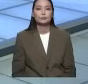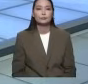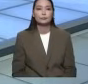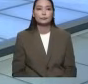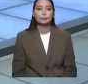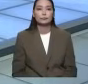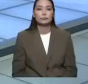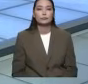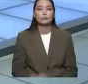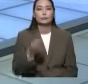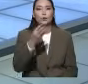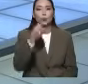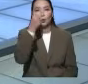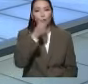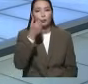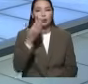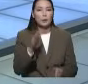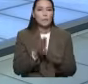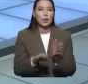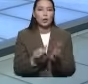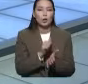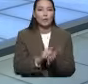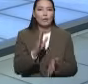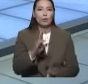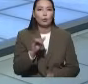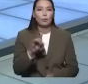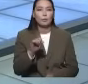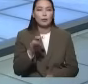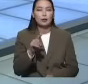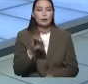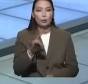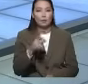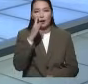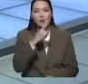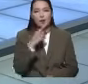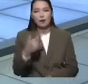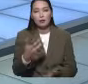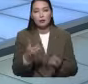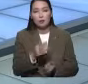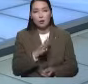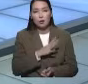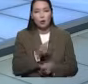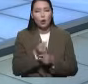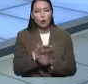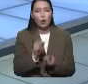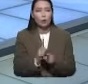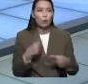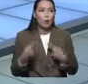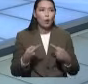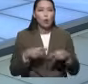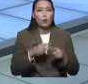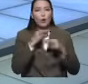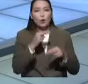15 жыл бойы құжатсыз жүрген Венера Құрбаназарова Қазақстан азаматтығын алды. Жылдар бойы талай органның табалдырығын тоздырған